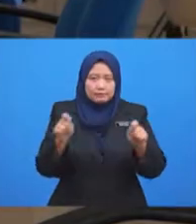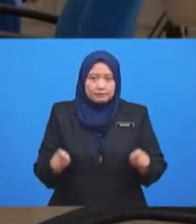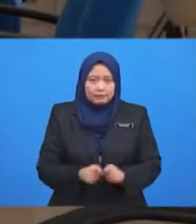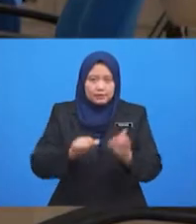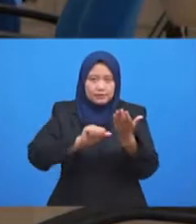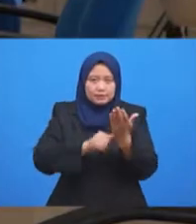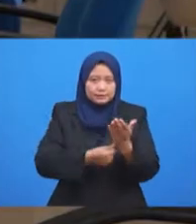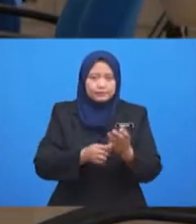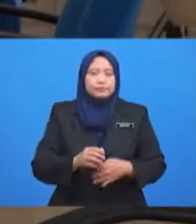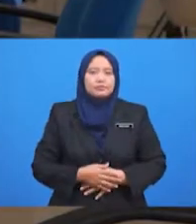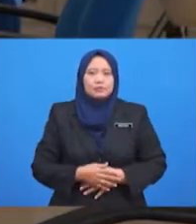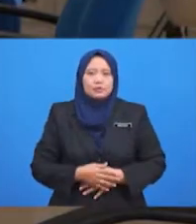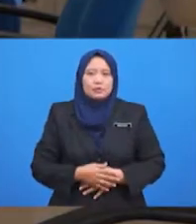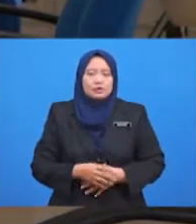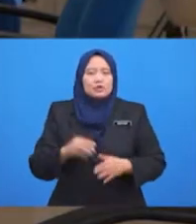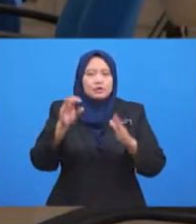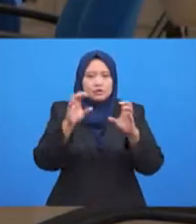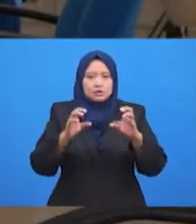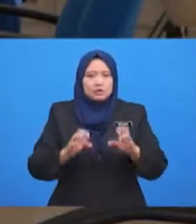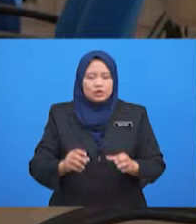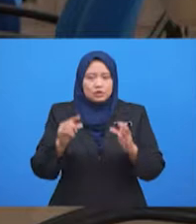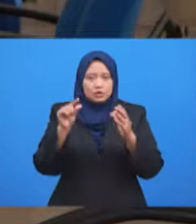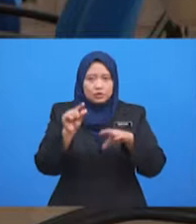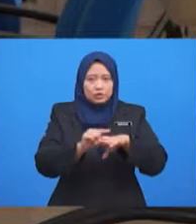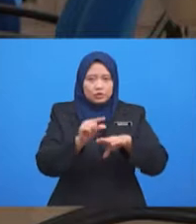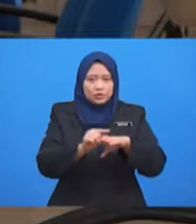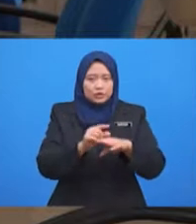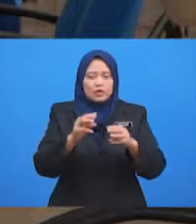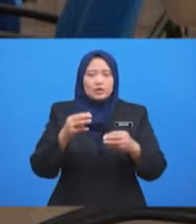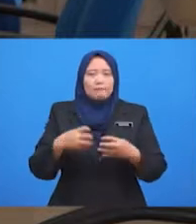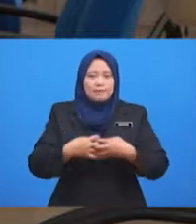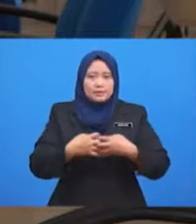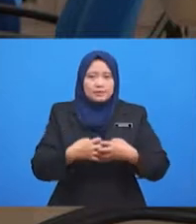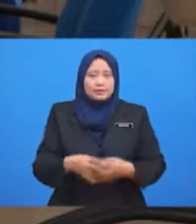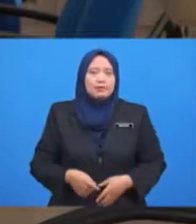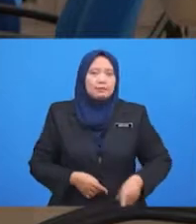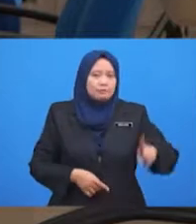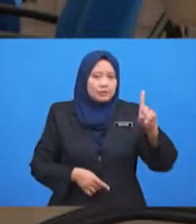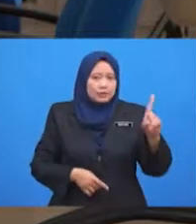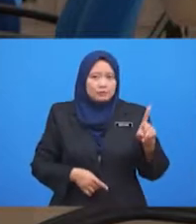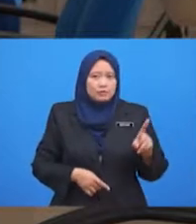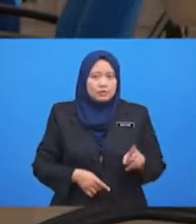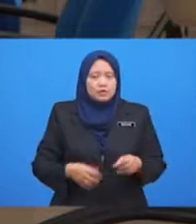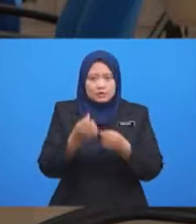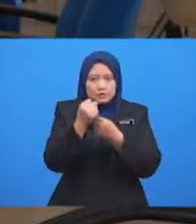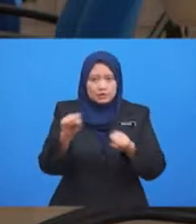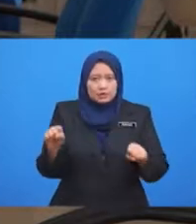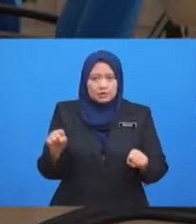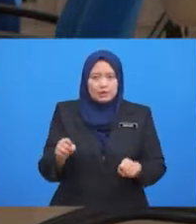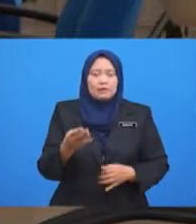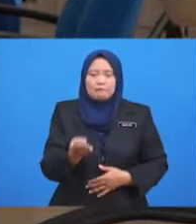Prosedur penggunaan mesin ultrasound. Yang pertama, sediakan bahan dan alatan. Yang